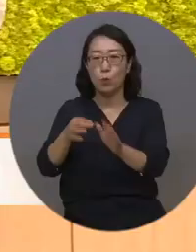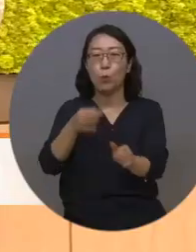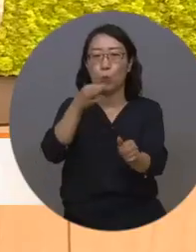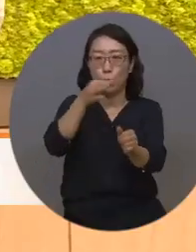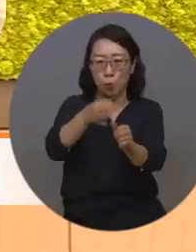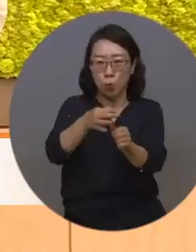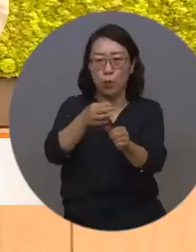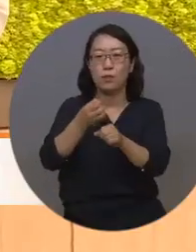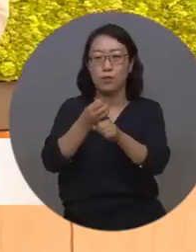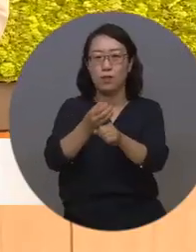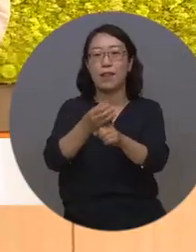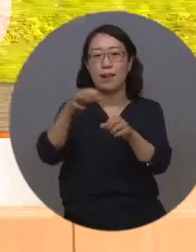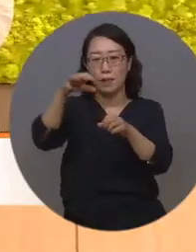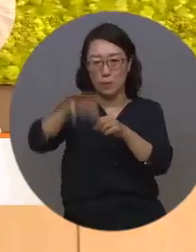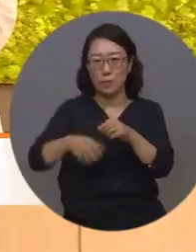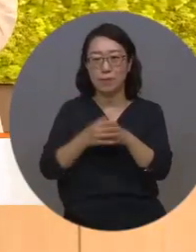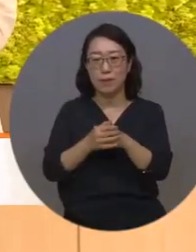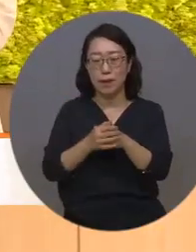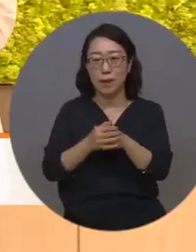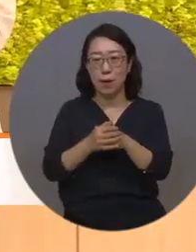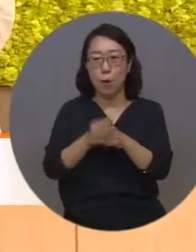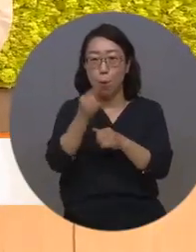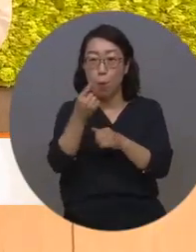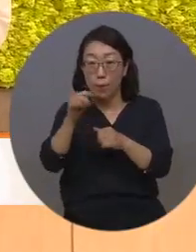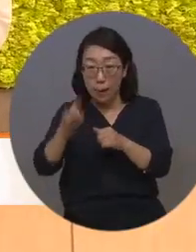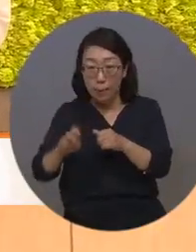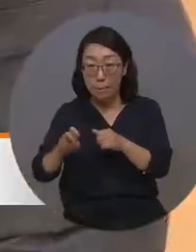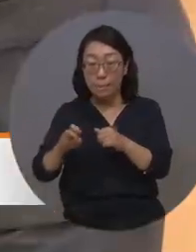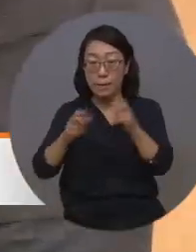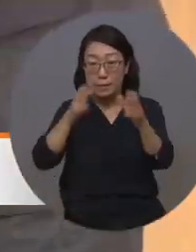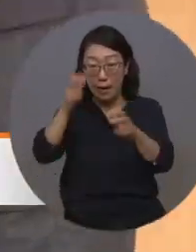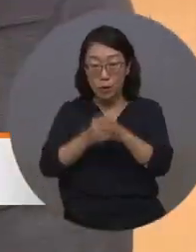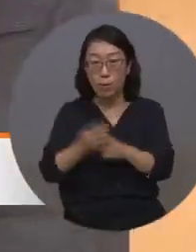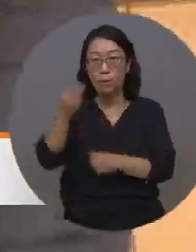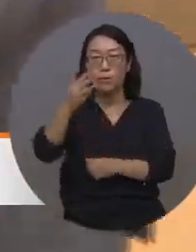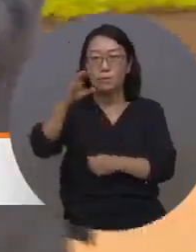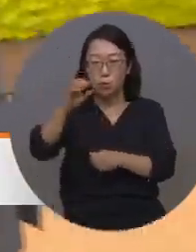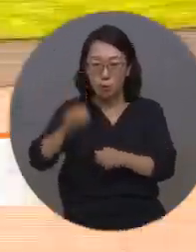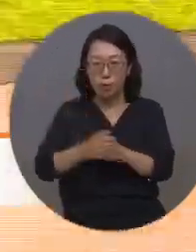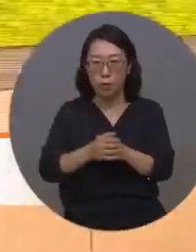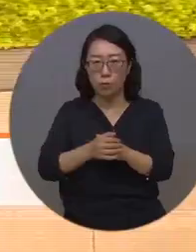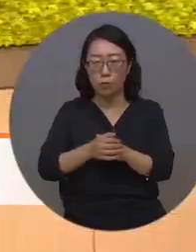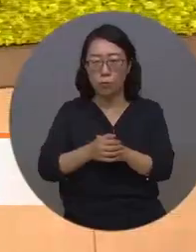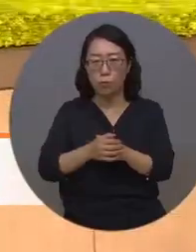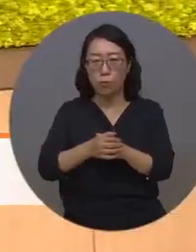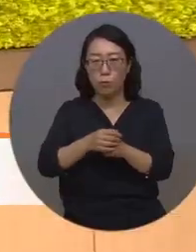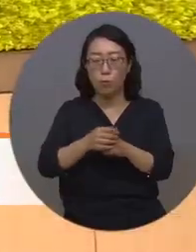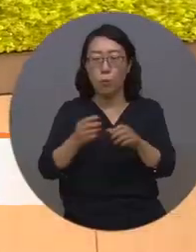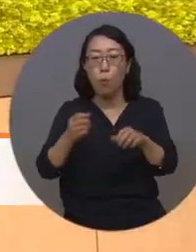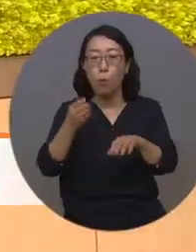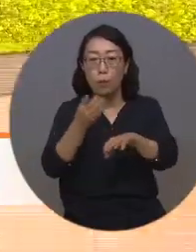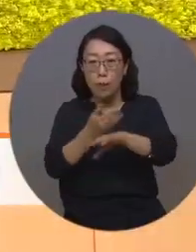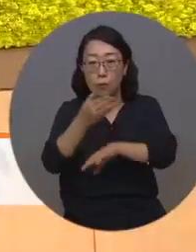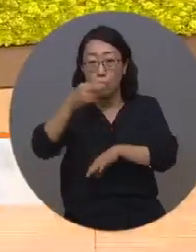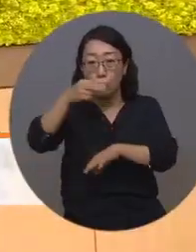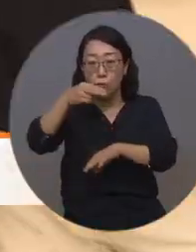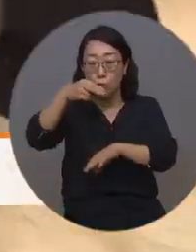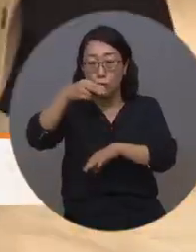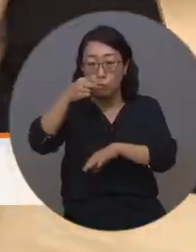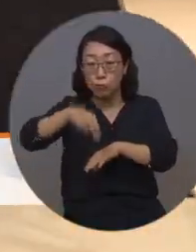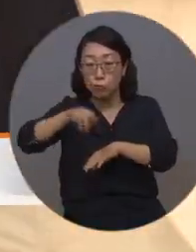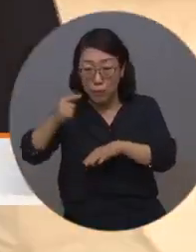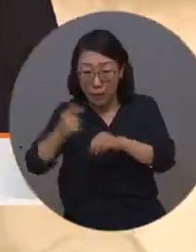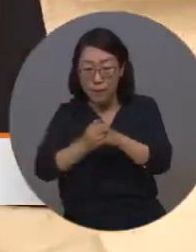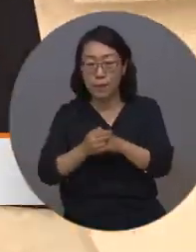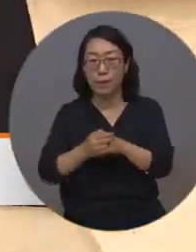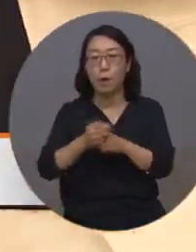전달식에서 는 호남 산업 주식회사 3000만원 두산 지게차 순천 판매 주식회사 500만원 진